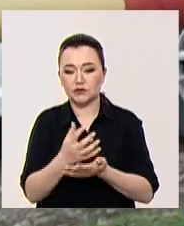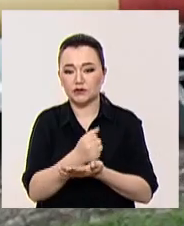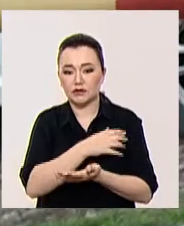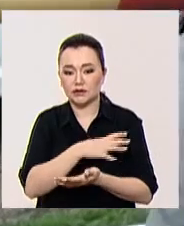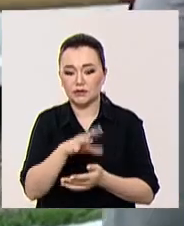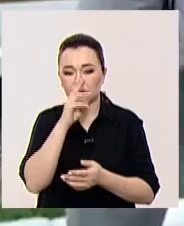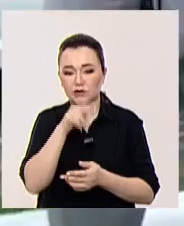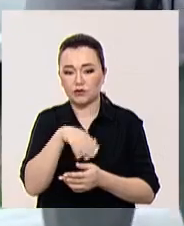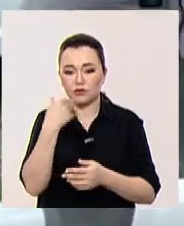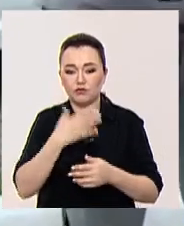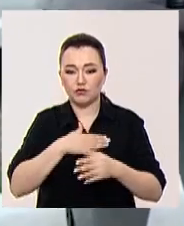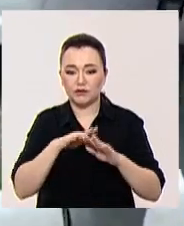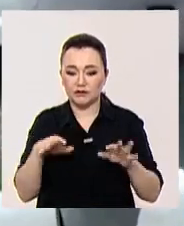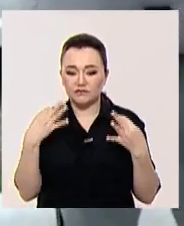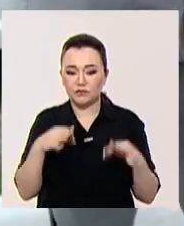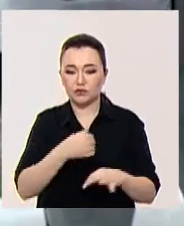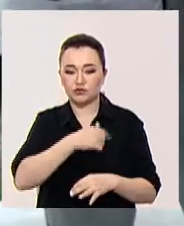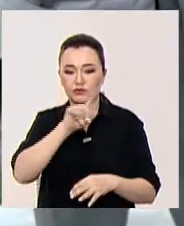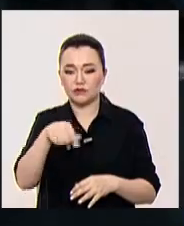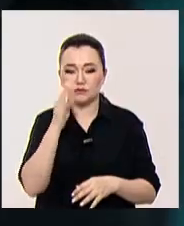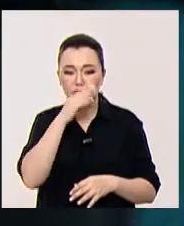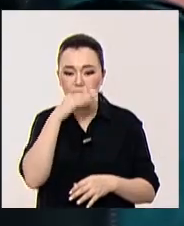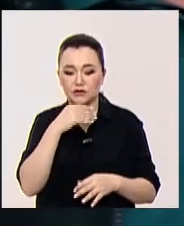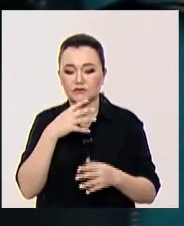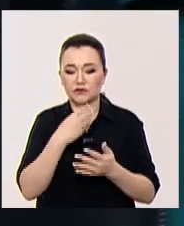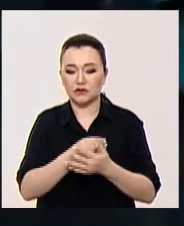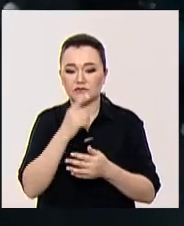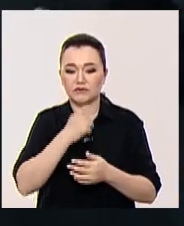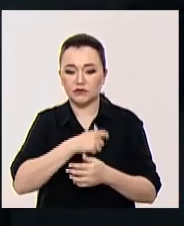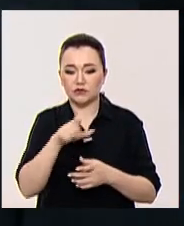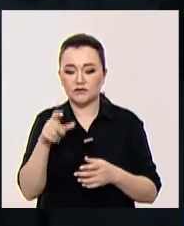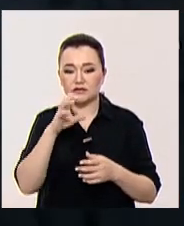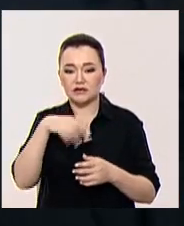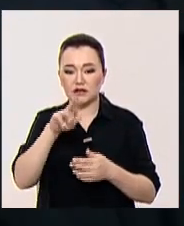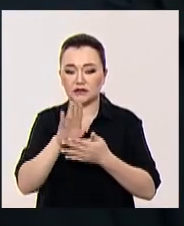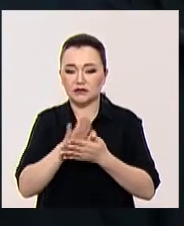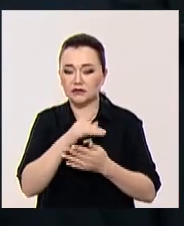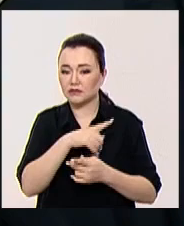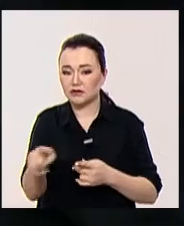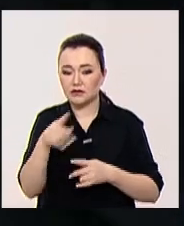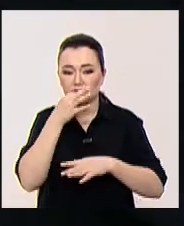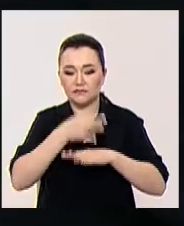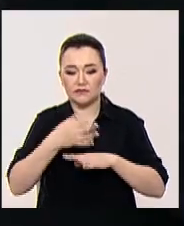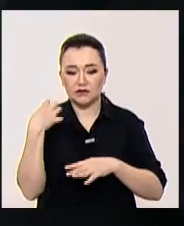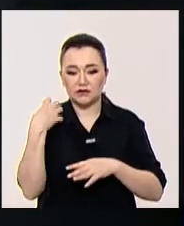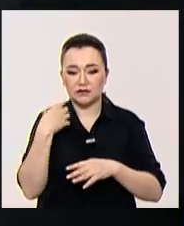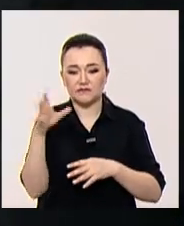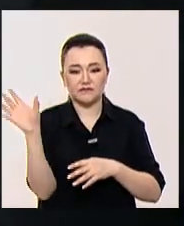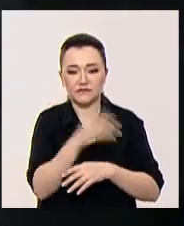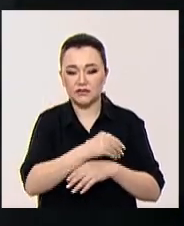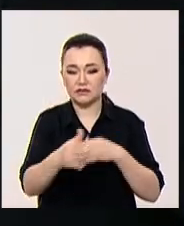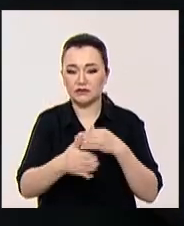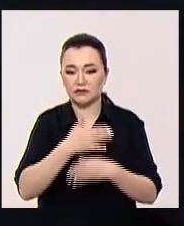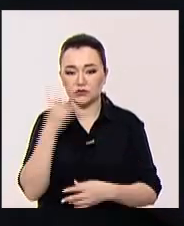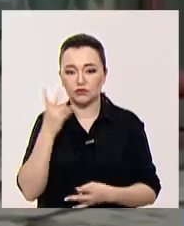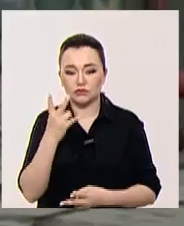Ал жазықсыз балаларымызды босатсын деп талап еткен ата-аналар, қатардағы сарбаздарды қару-жарақ қоймасын тазалатуға апарған шенеуніктер түгел жазаға тартылсын